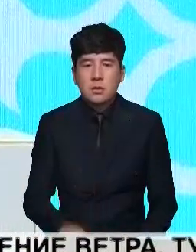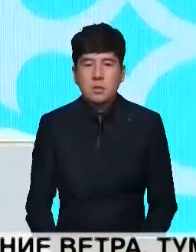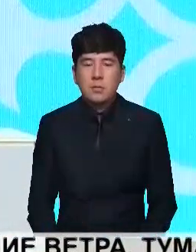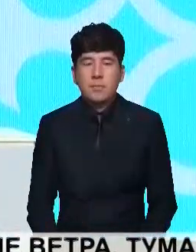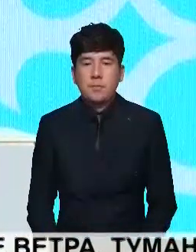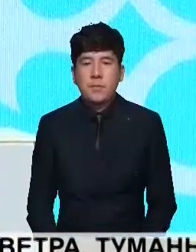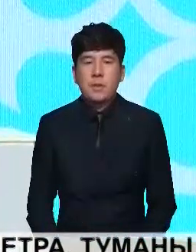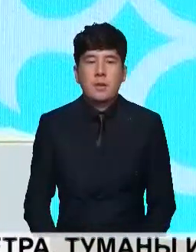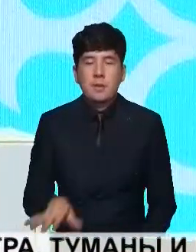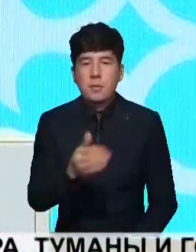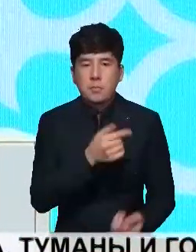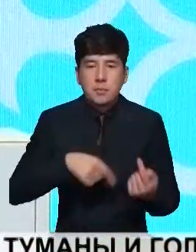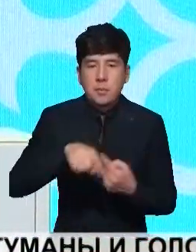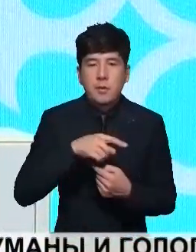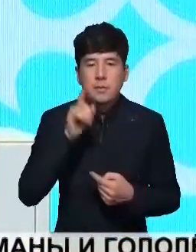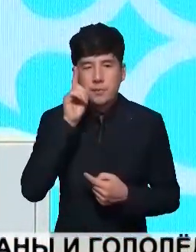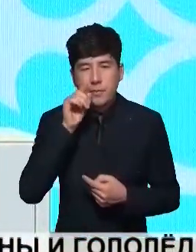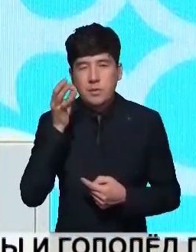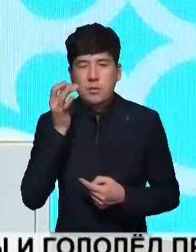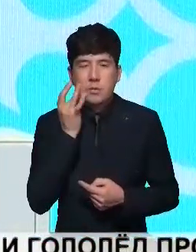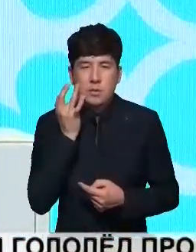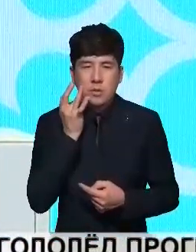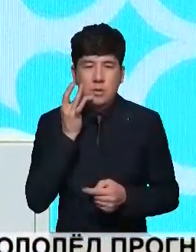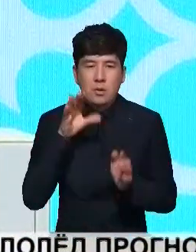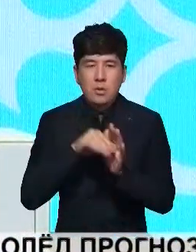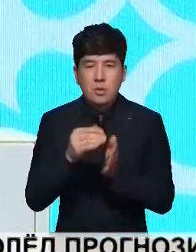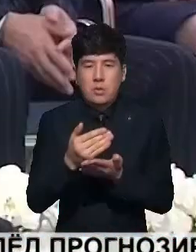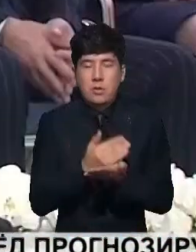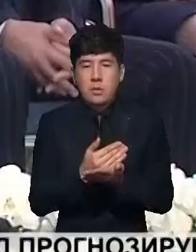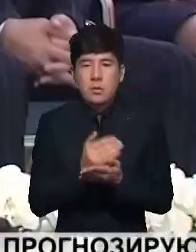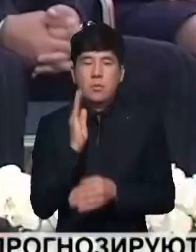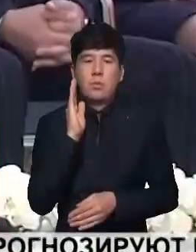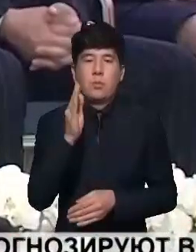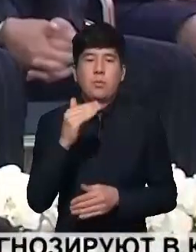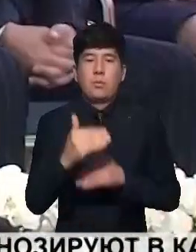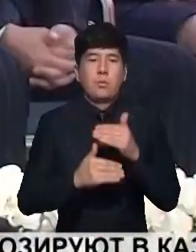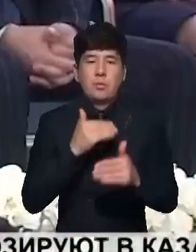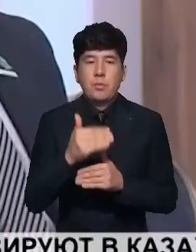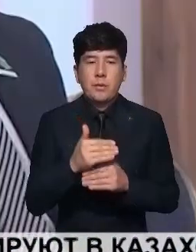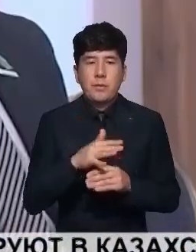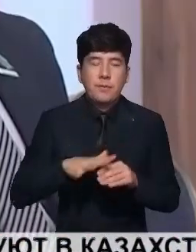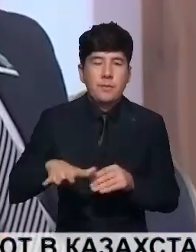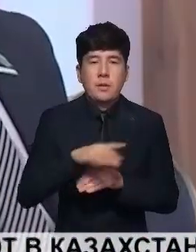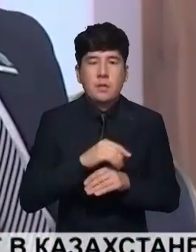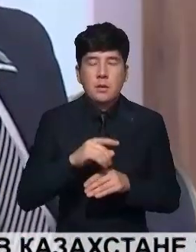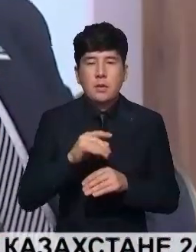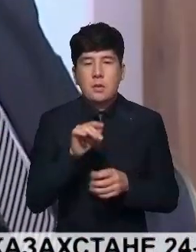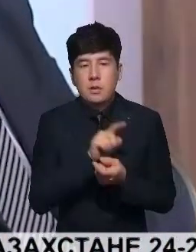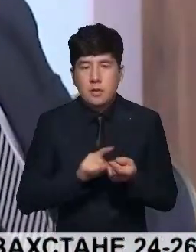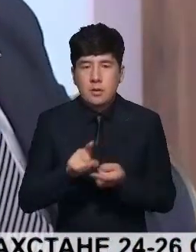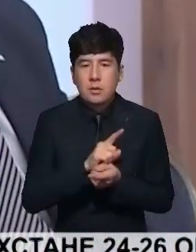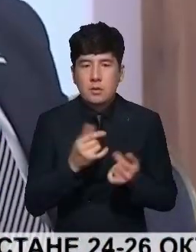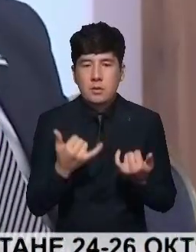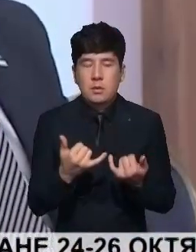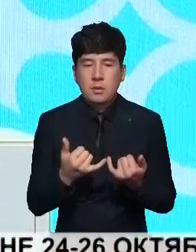Мы всегда учились на прошлом и стремились сделать настоящее успешным, а будущее – процветающим. Все позитивные изменения, которые сейчас